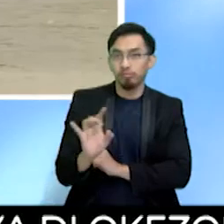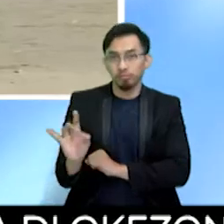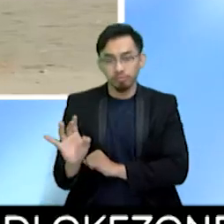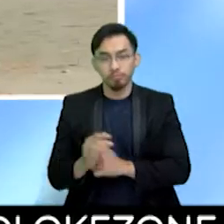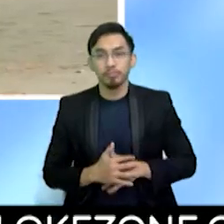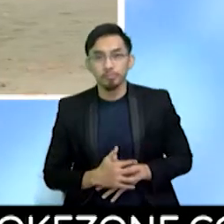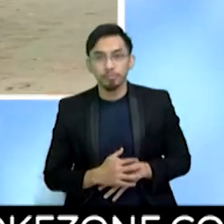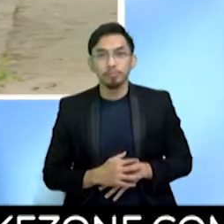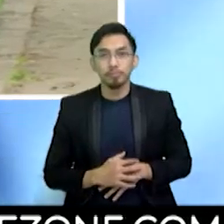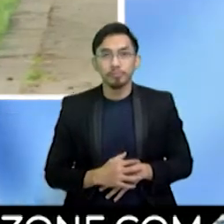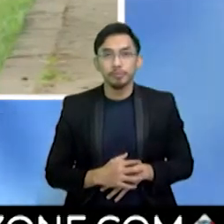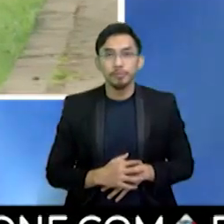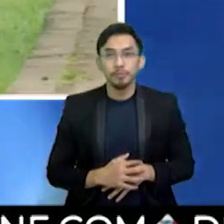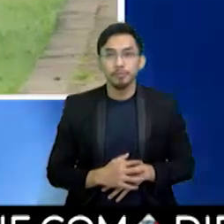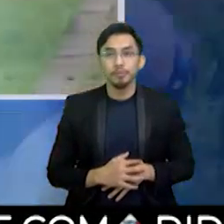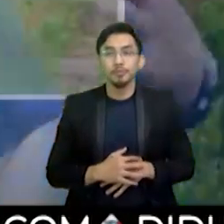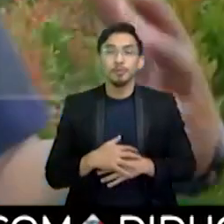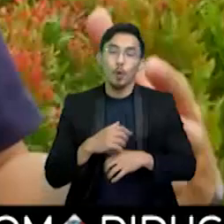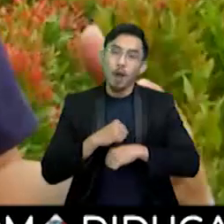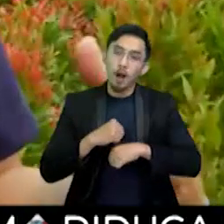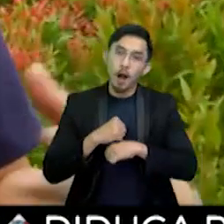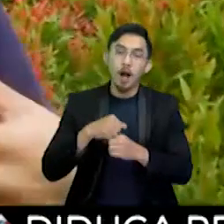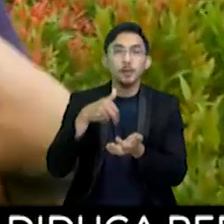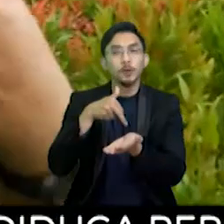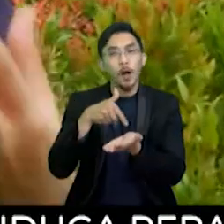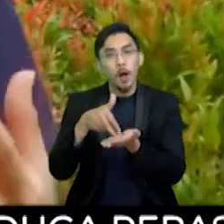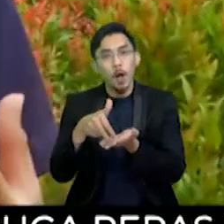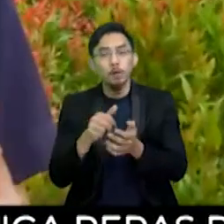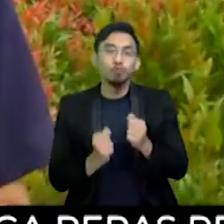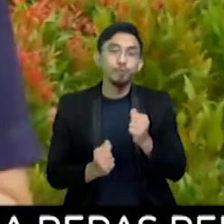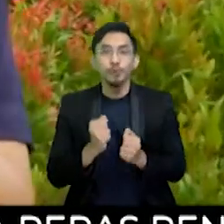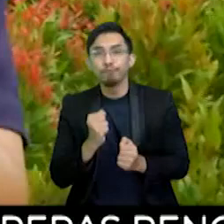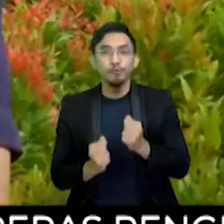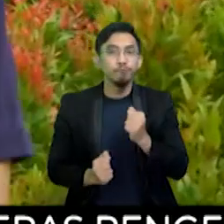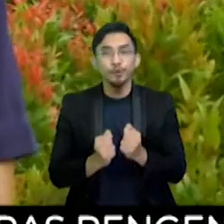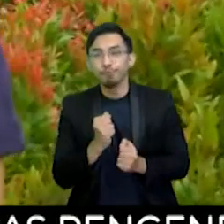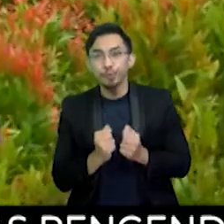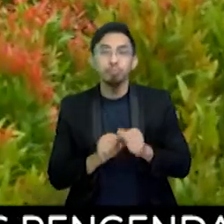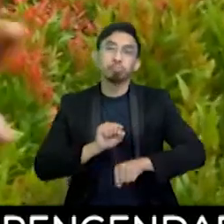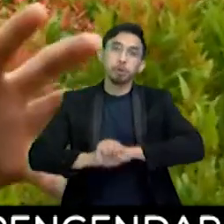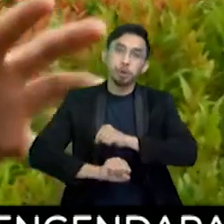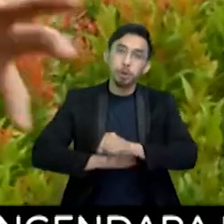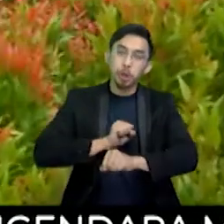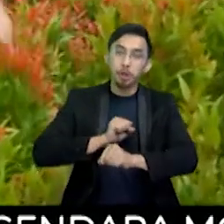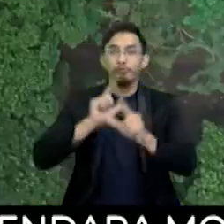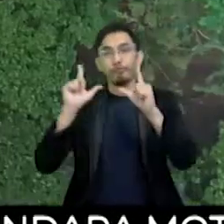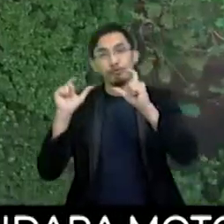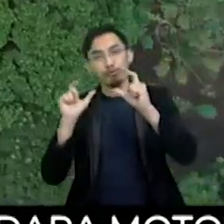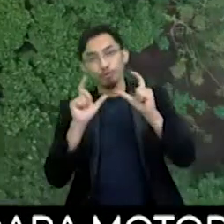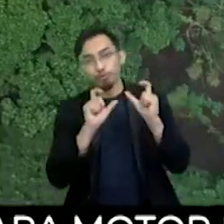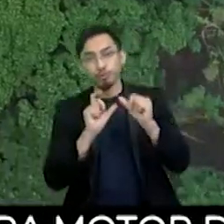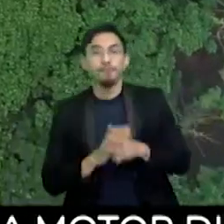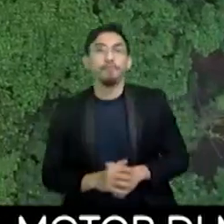aktivitas olahraga seperti berjoging, kemudian berjalan kaki, dan sekedar bersuah foto. Dan yang ada yang baru pemirsa di hutan